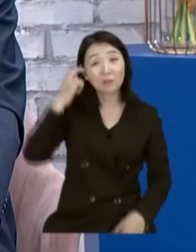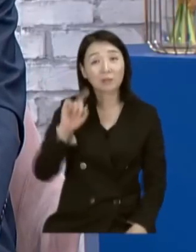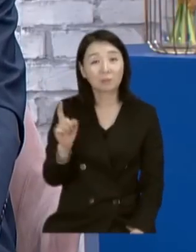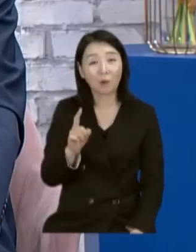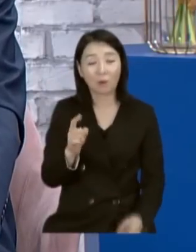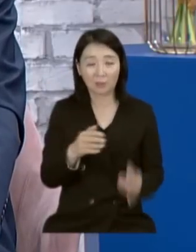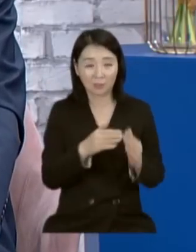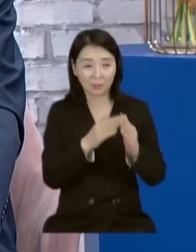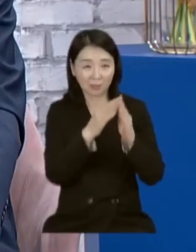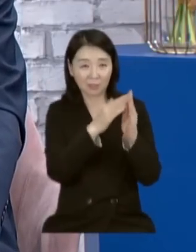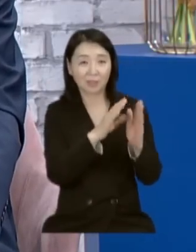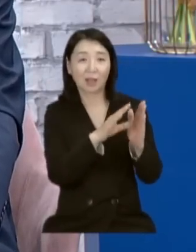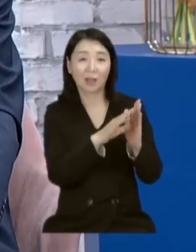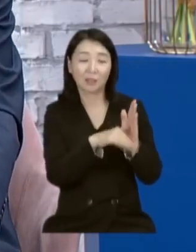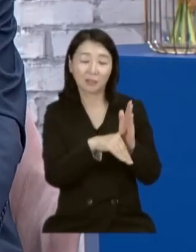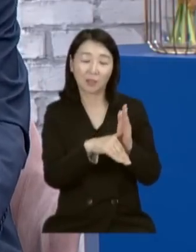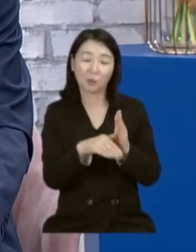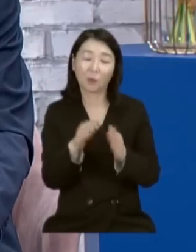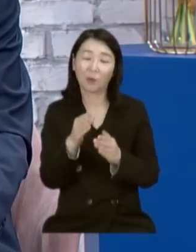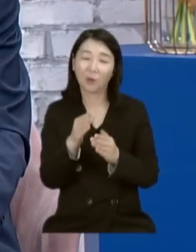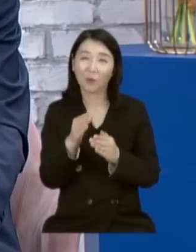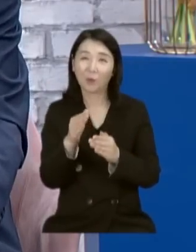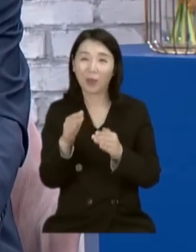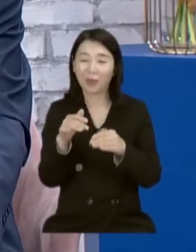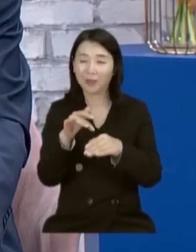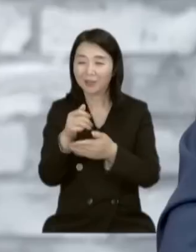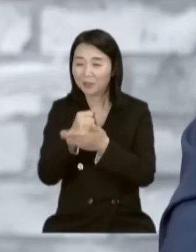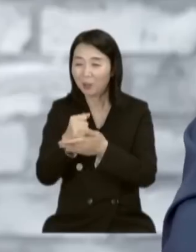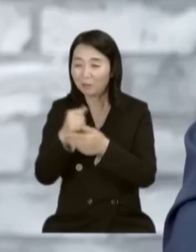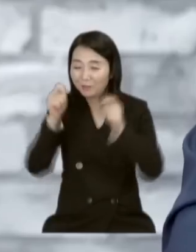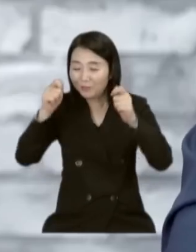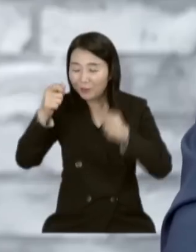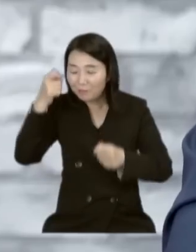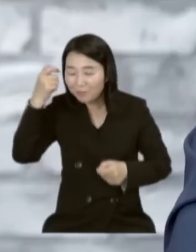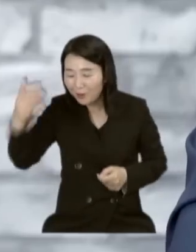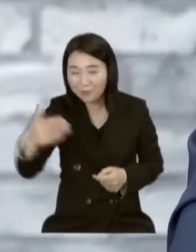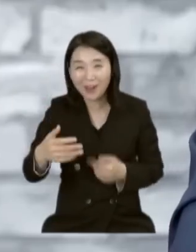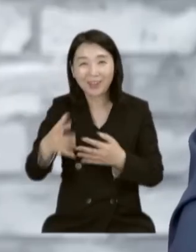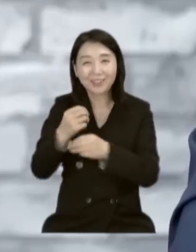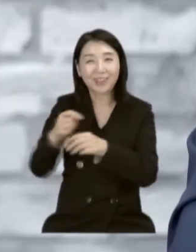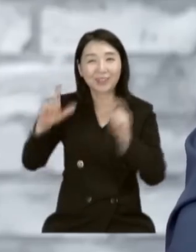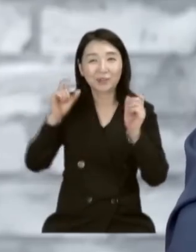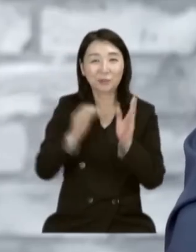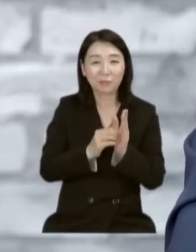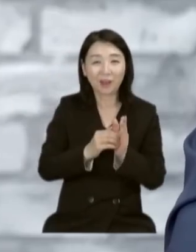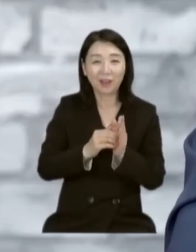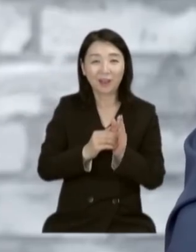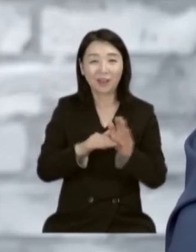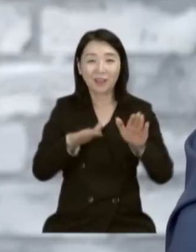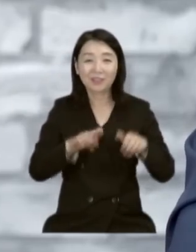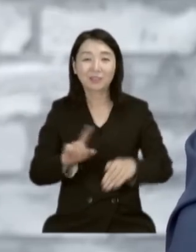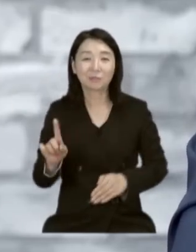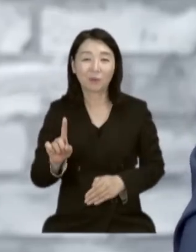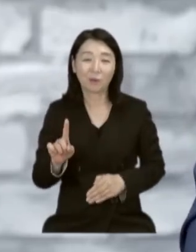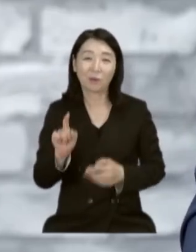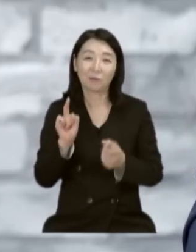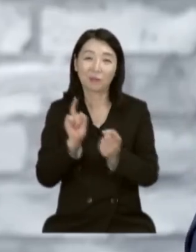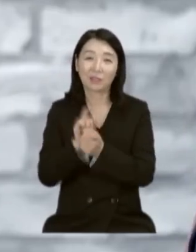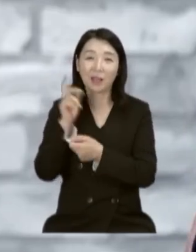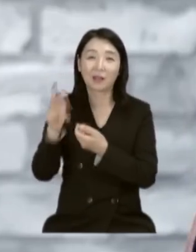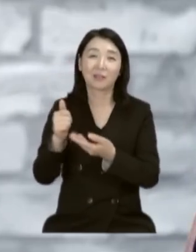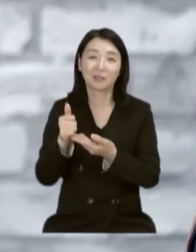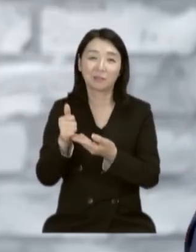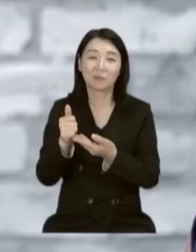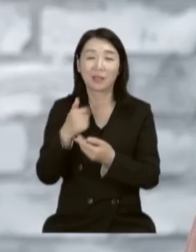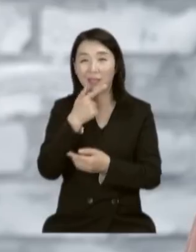때도 태기를 하시고 그러셨던 분인데 지금 이 자리에 또 만나셨던 하나님을